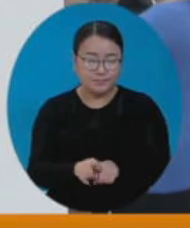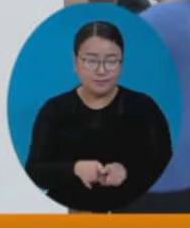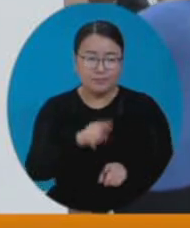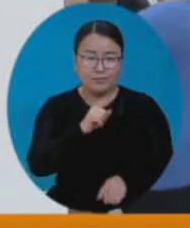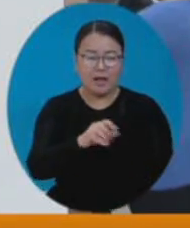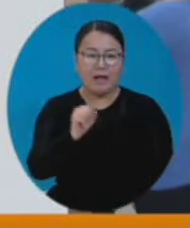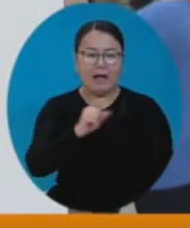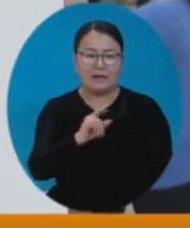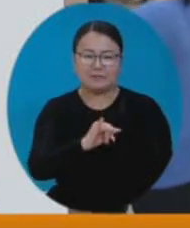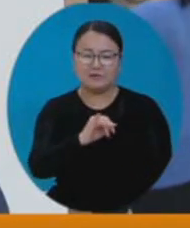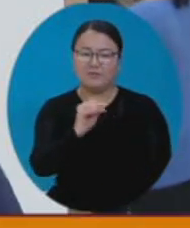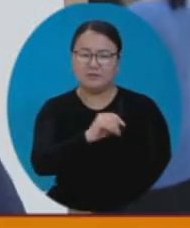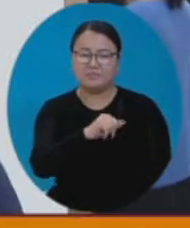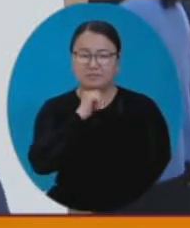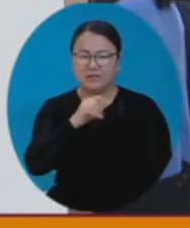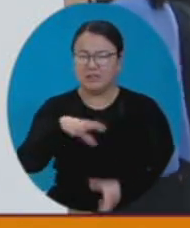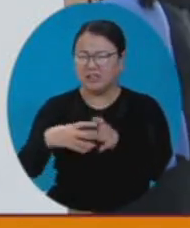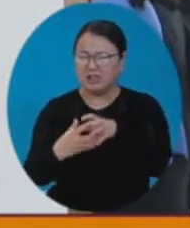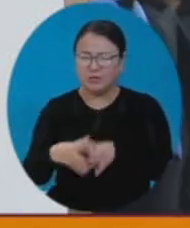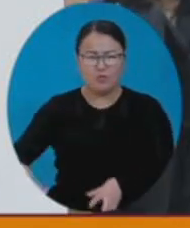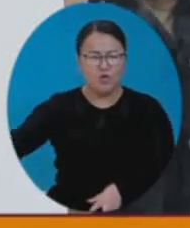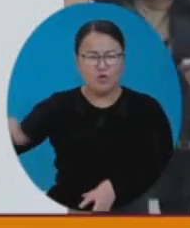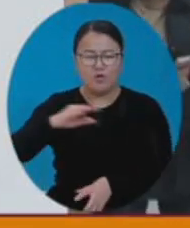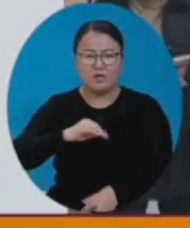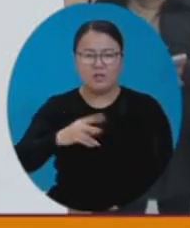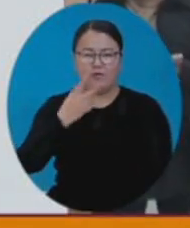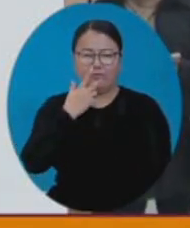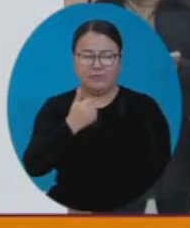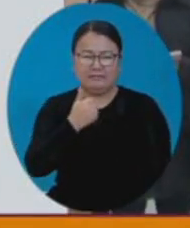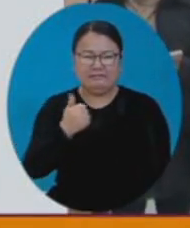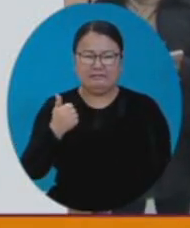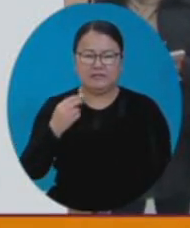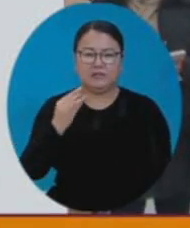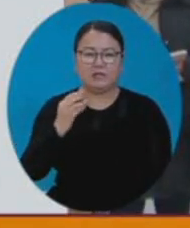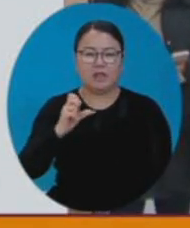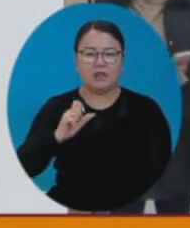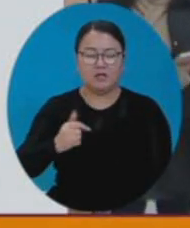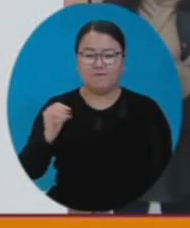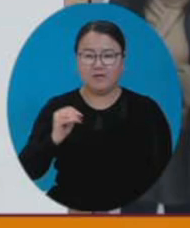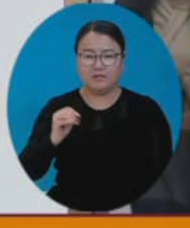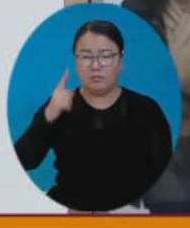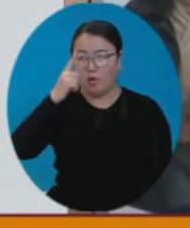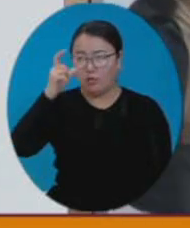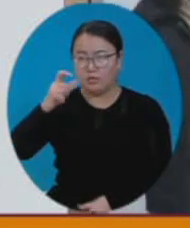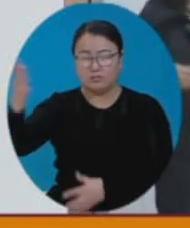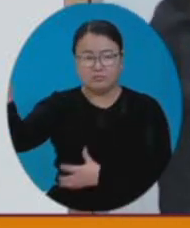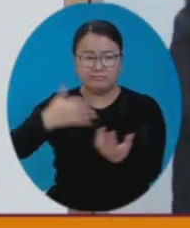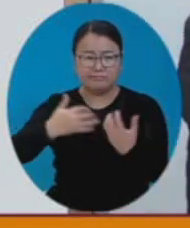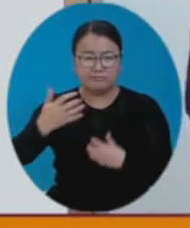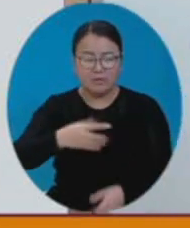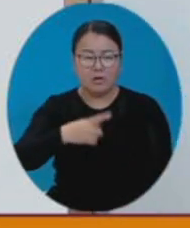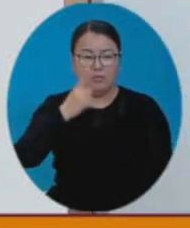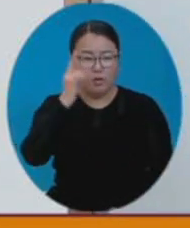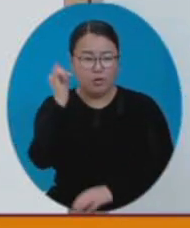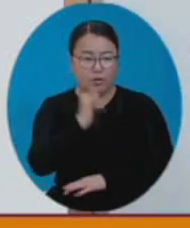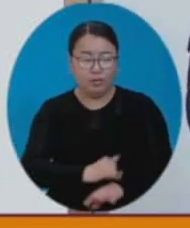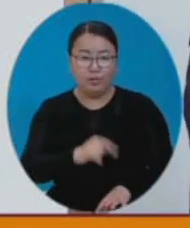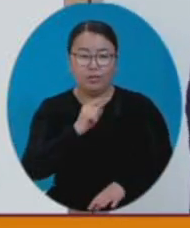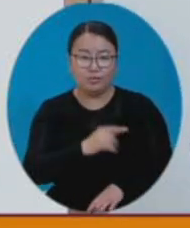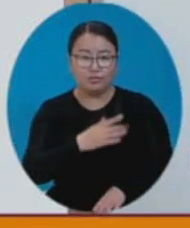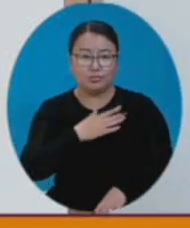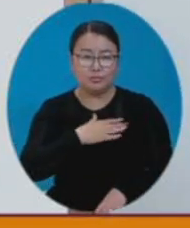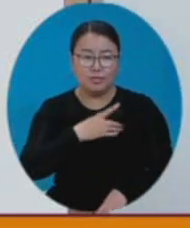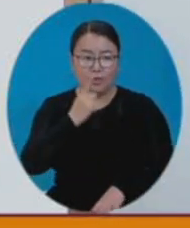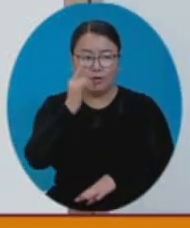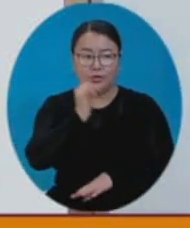биш дэлхийн бүх одоо шилдэг физикчдийг Монгол авч ирж одоо үндсэн хэмжээнд